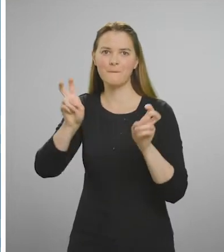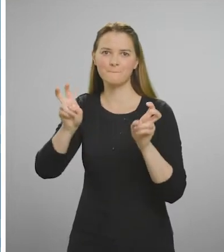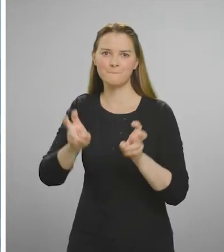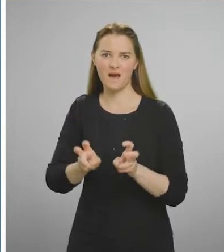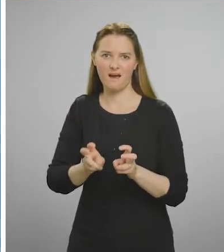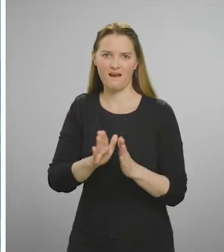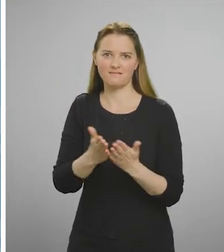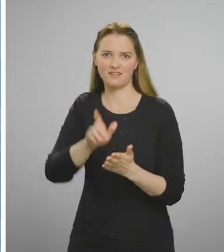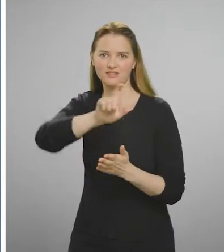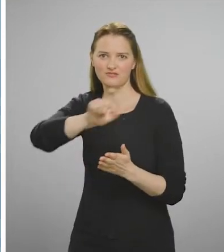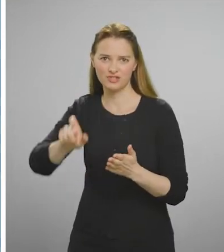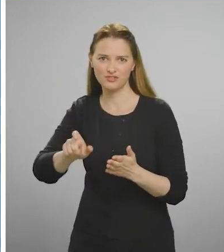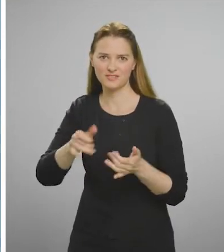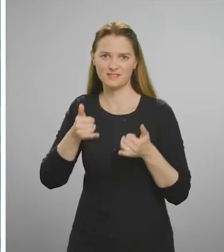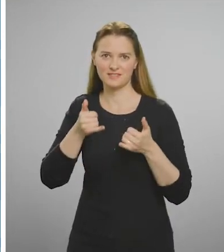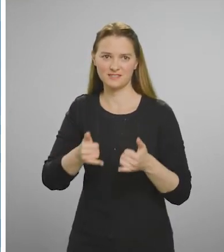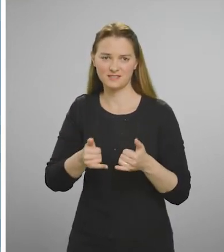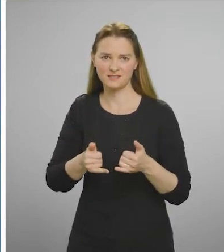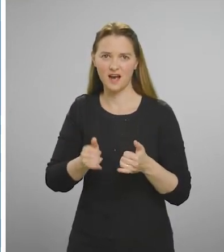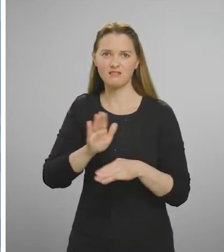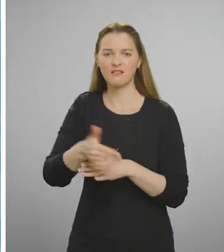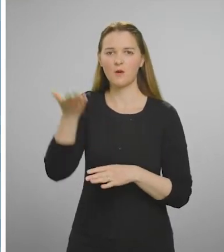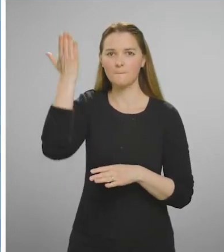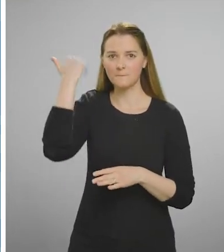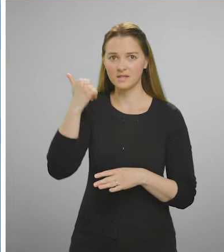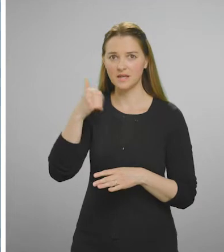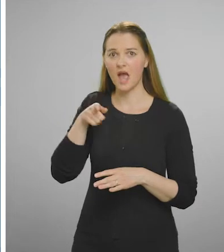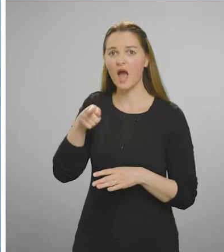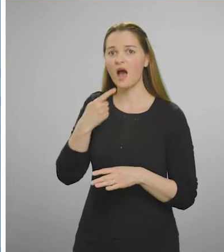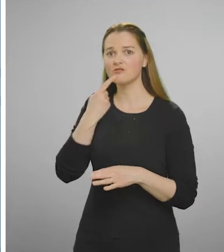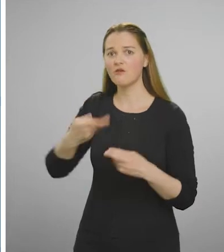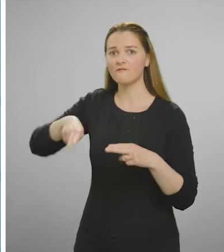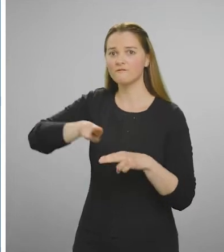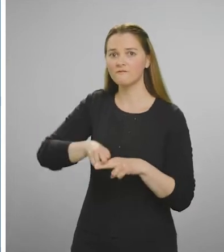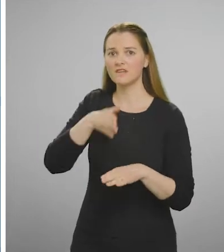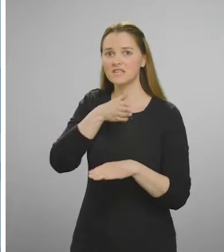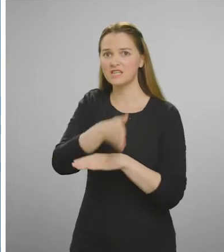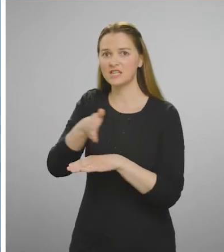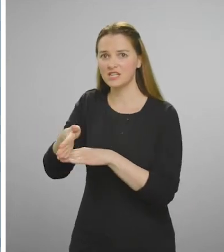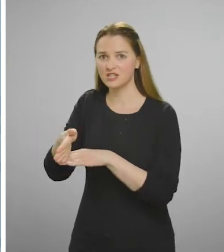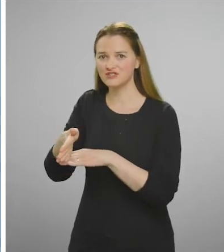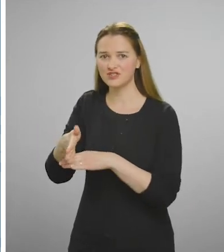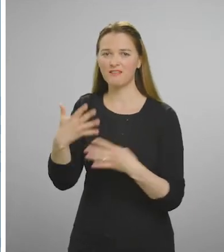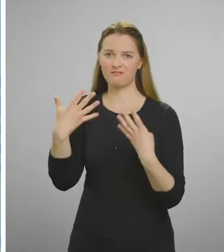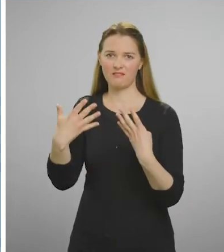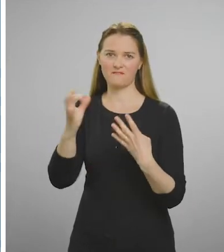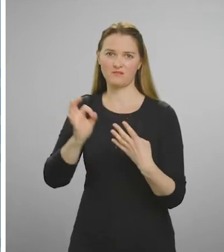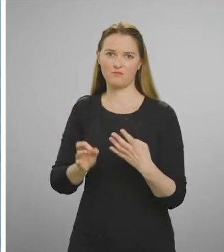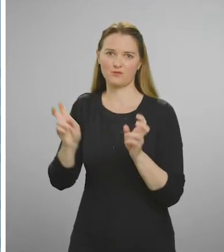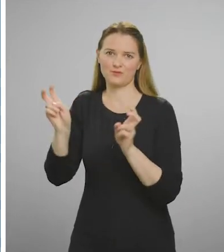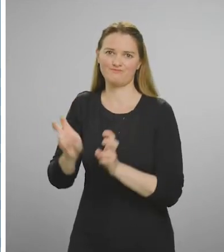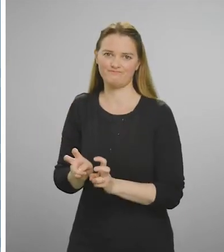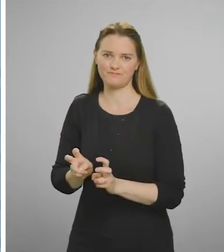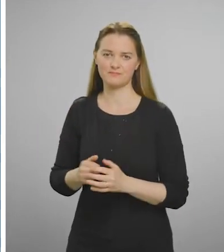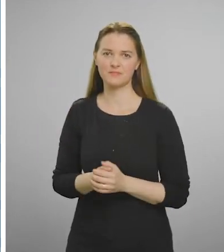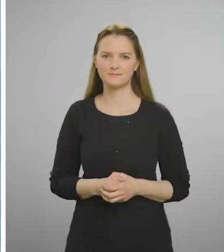posjećivalo knjižnice u manjoj mjeri nego u doba prije pandemije. Postotak onih koji su knjižnice posjećivali više značajno je manji i